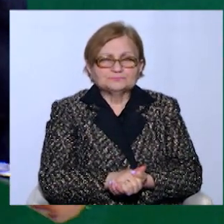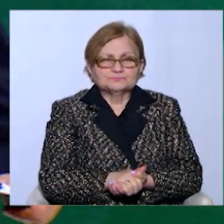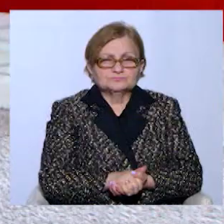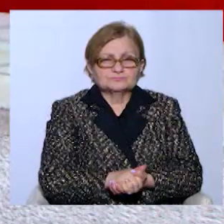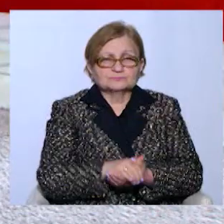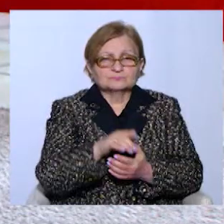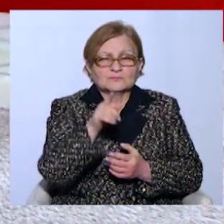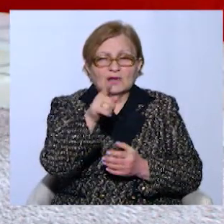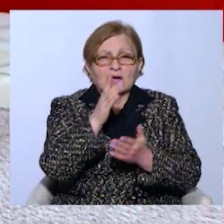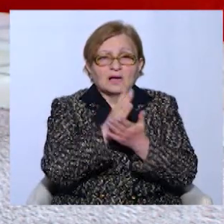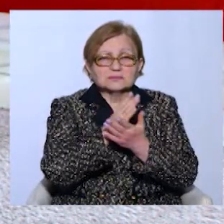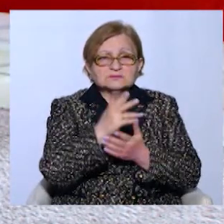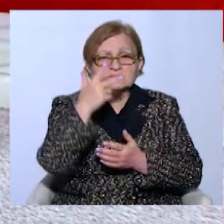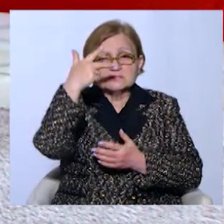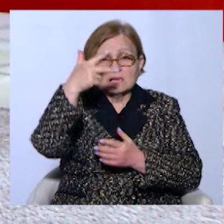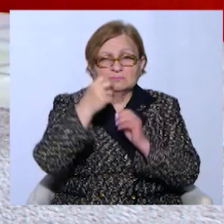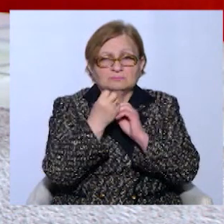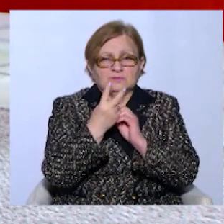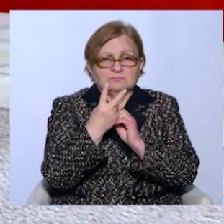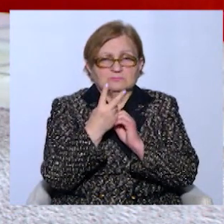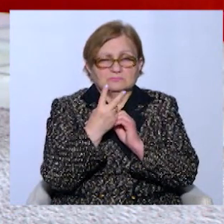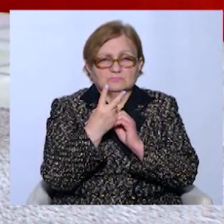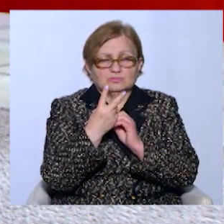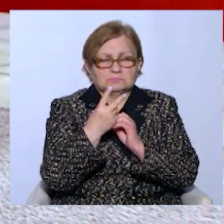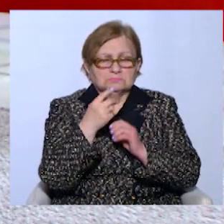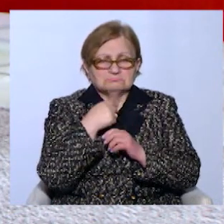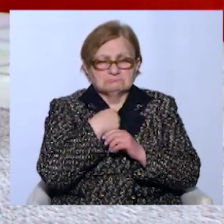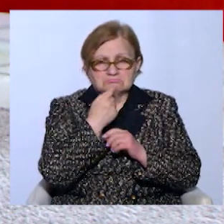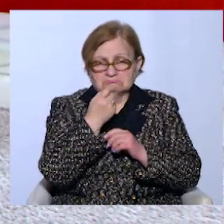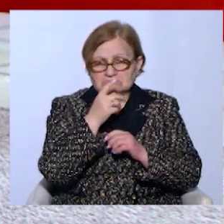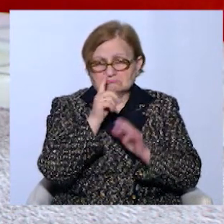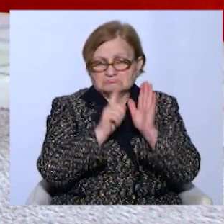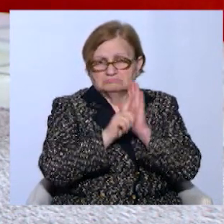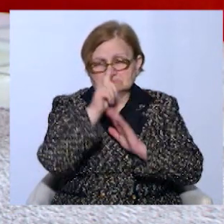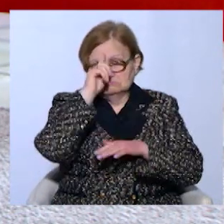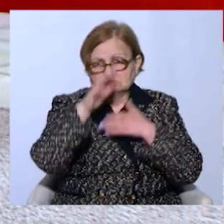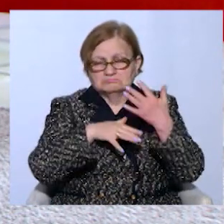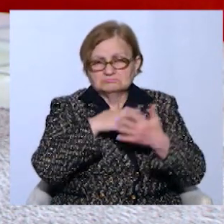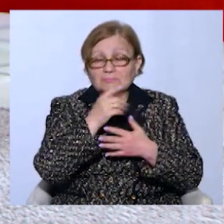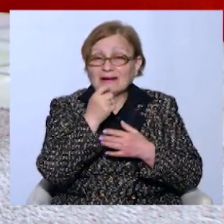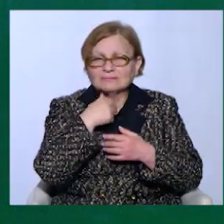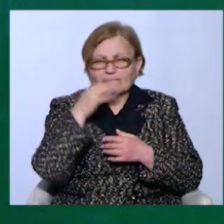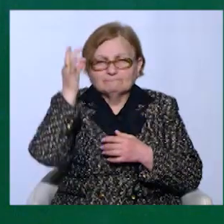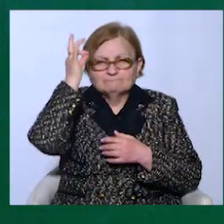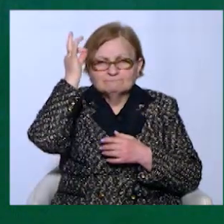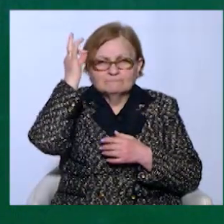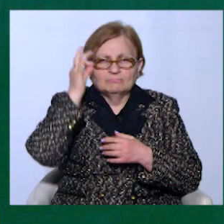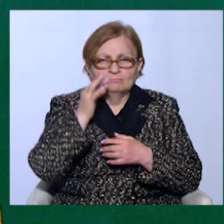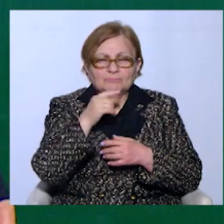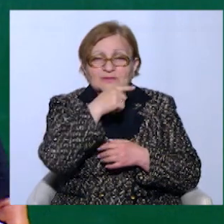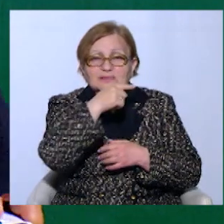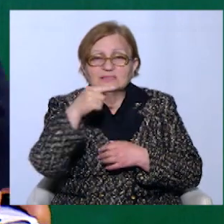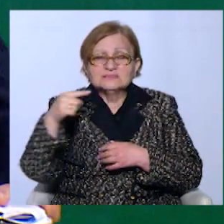არის 3/12. შეიძლება მე ამან დამაბნიოს, მაგრამ იმ წუთას მახსენდება რა? იმ წუთას მახსენდება